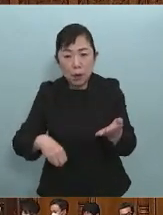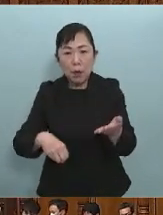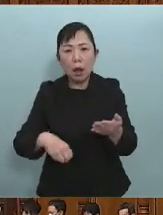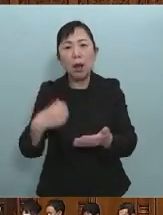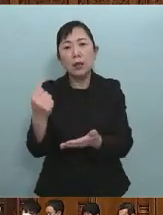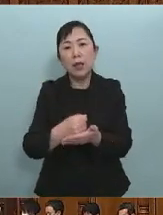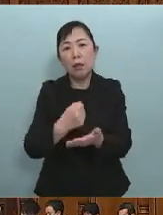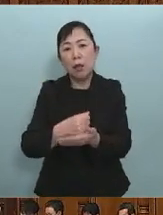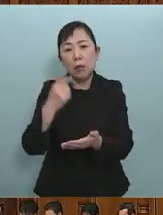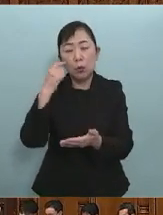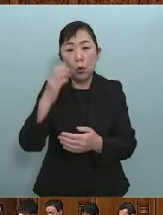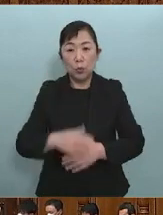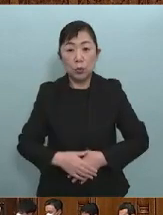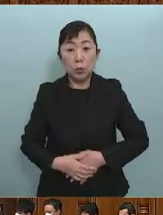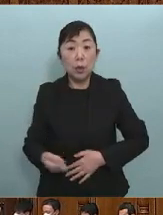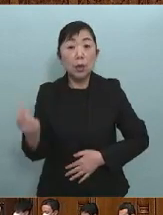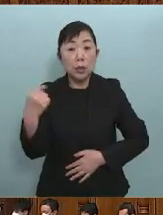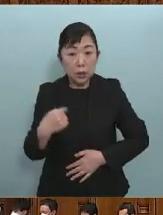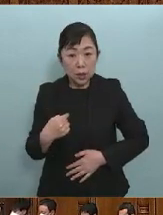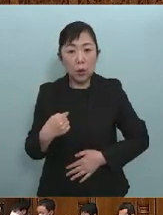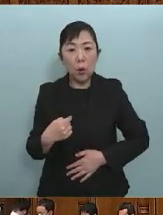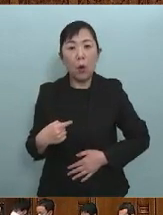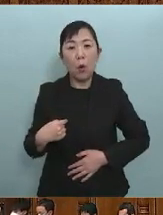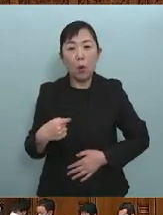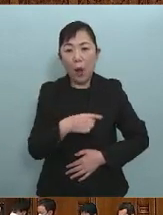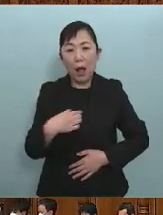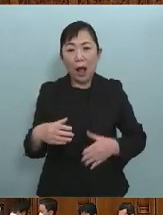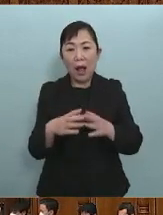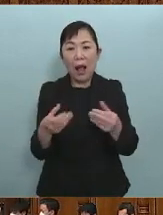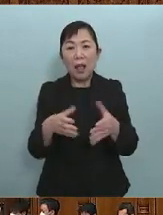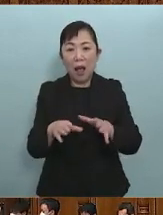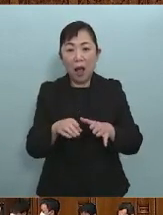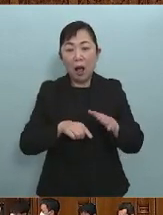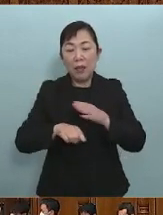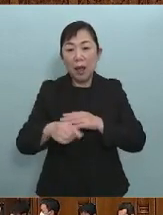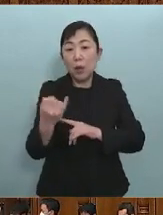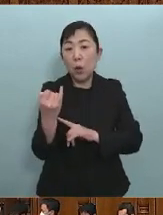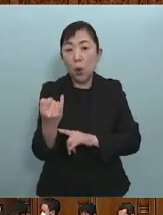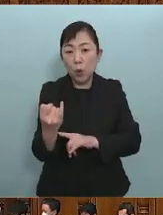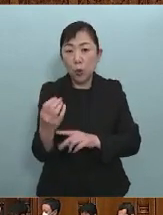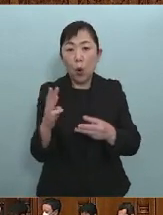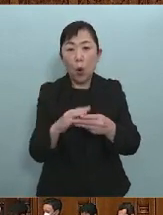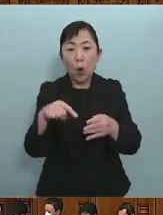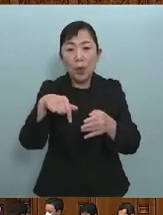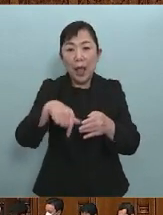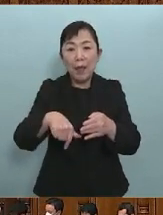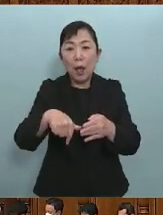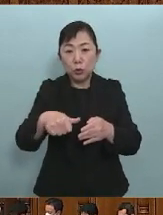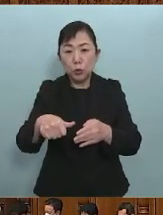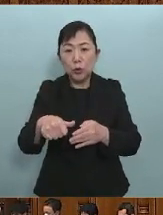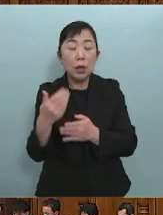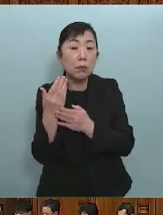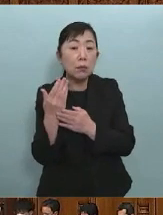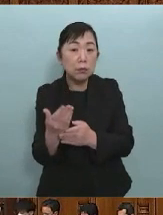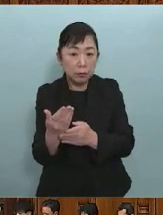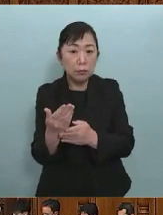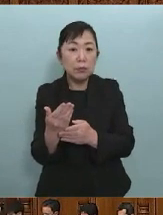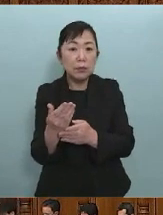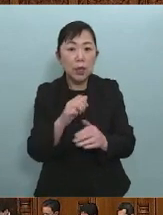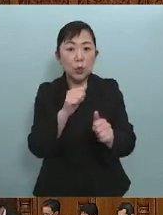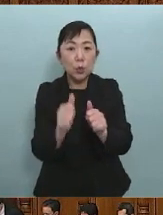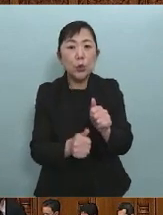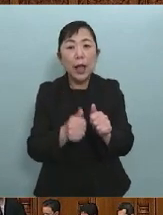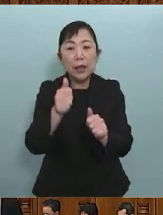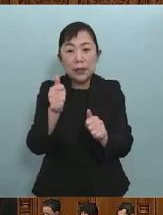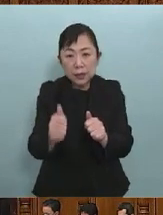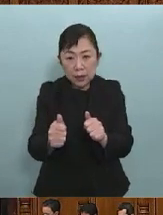あります昨日我が会派の田部幹事長が岸田内閣における副大臣政務官の人事党に